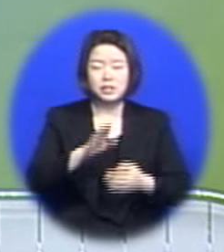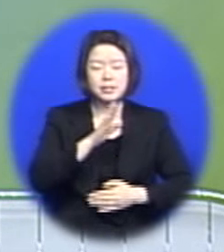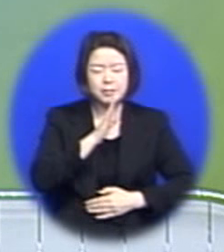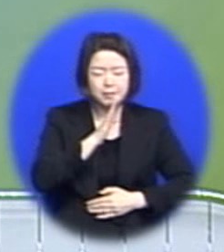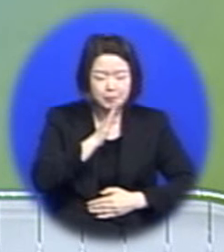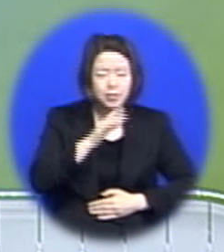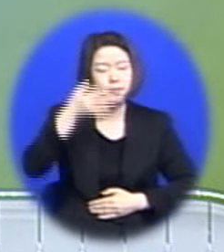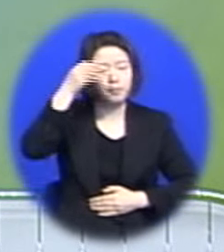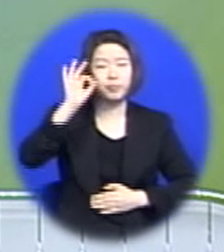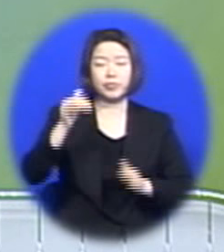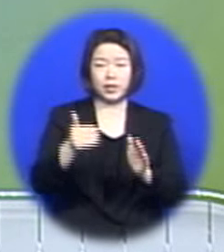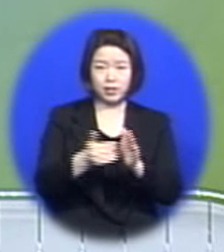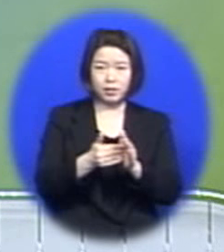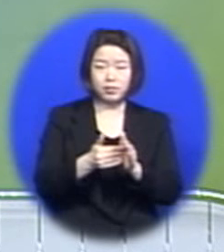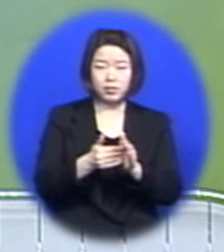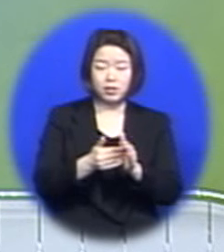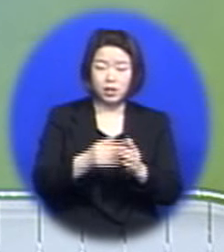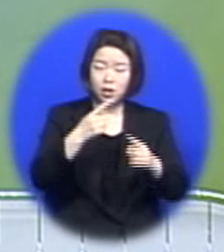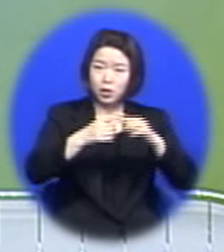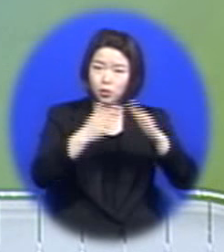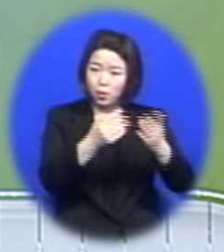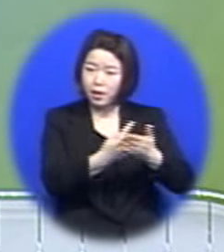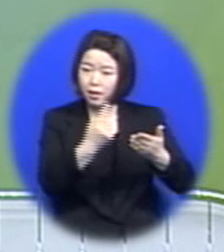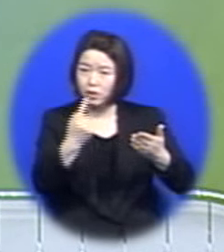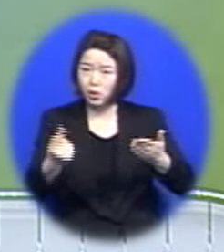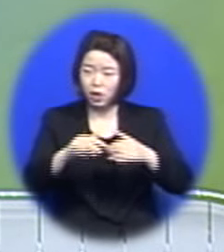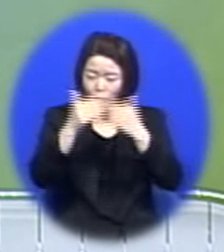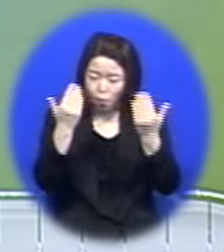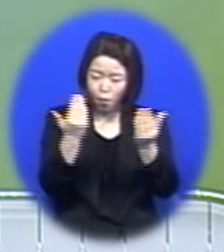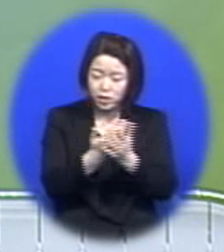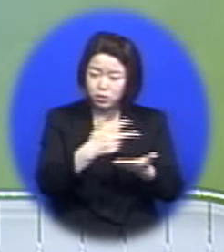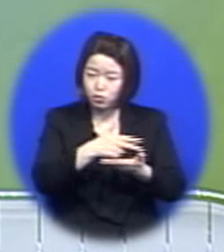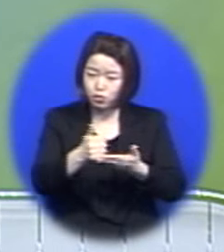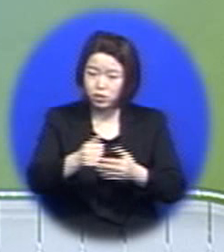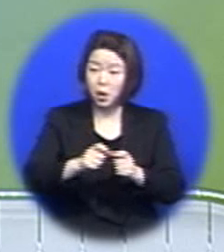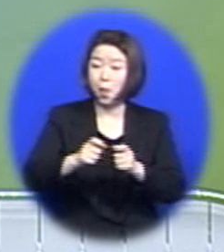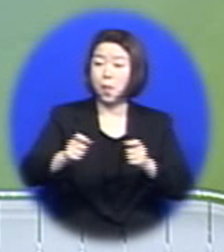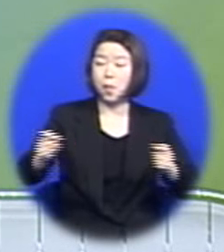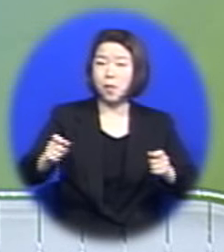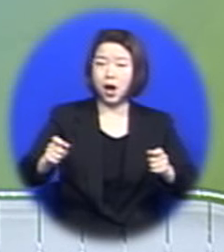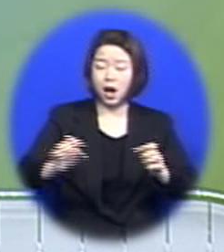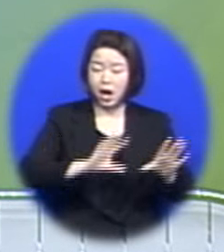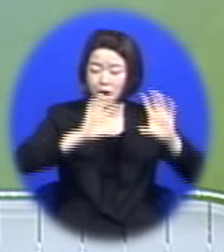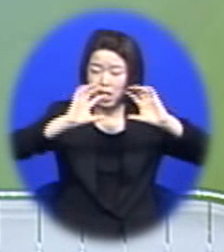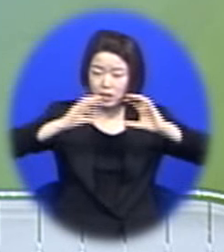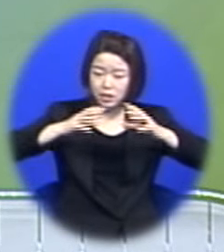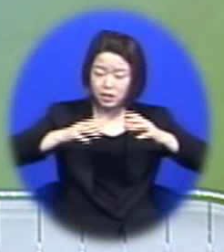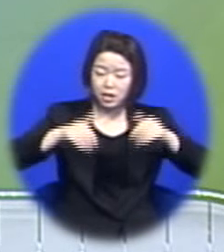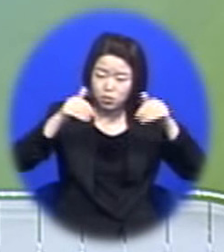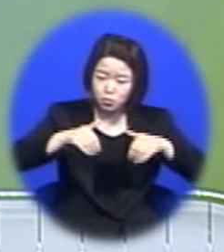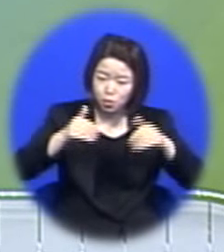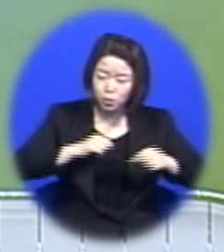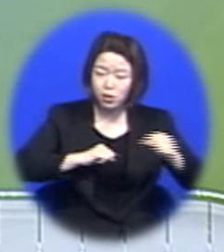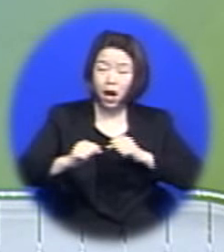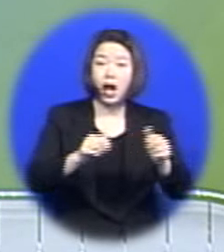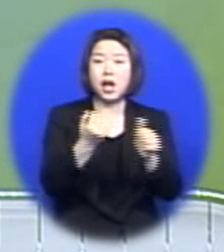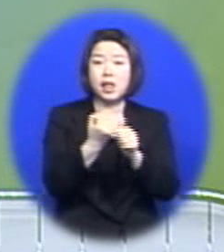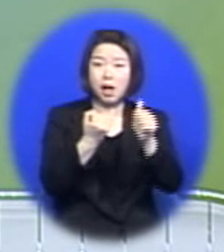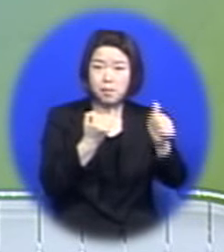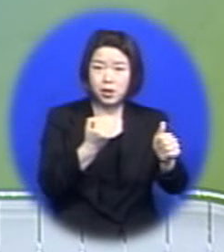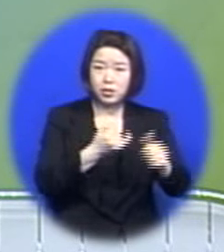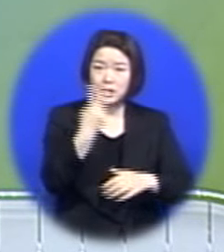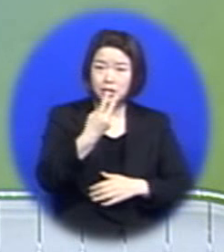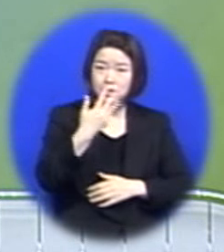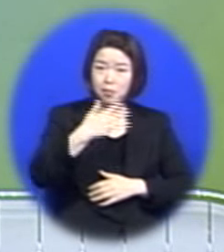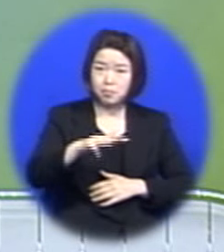되었습니다. 교회를 떠나 완전히 주님과 멀어져 세상의 종노릇 하던 남편도 2008년